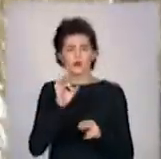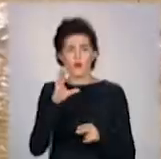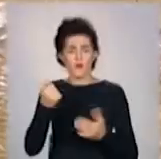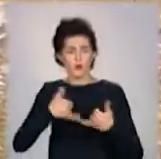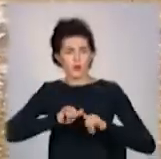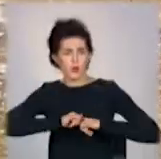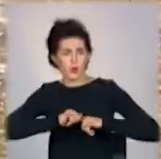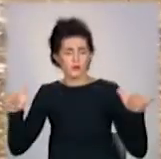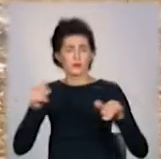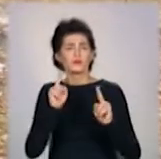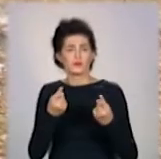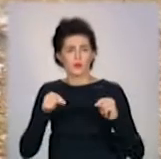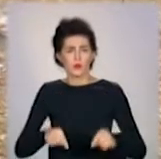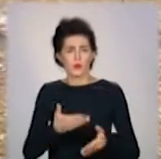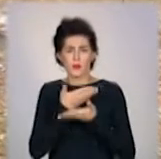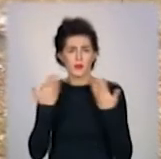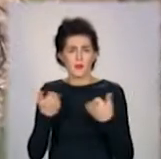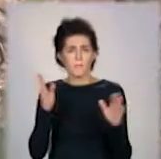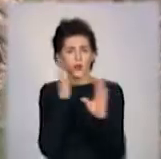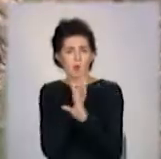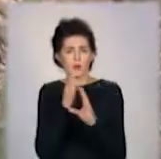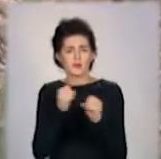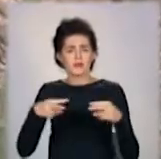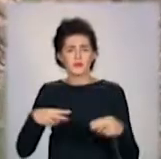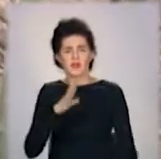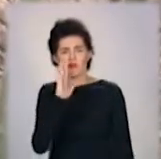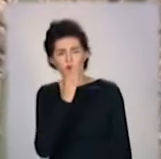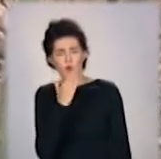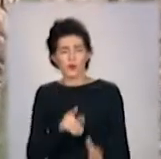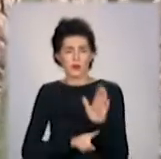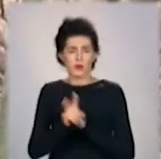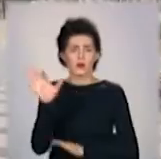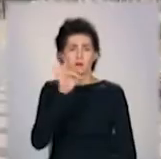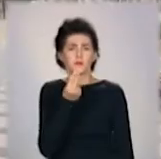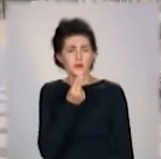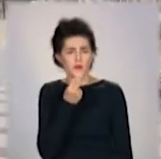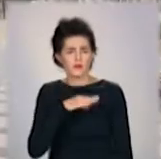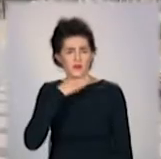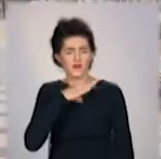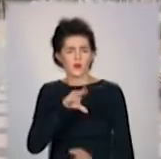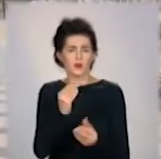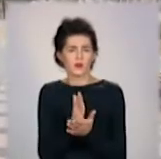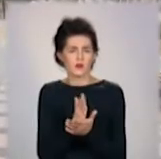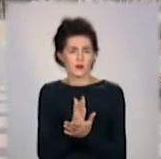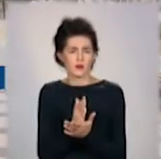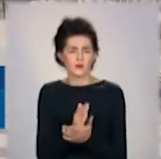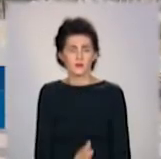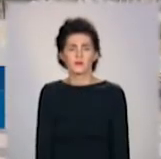зростає, адже тут в них немає природних ворогів і є вдосталь їжі. І вони можуть в нас